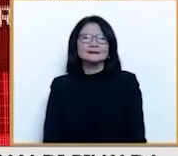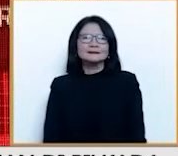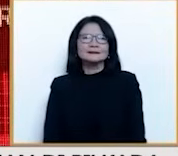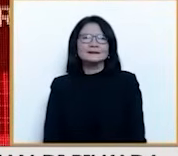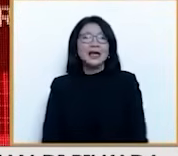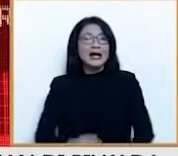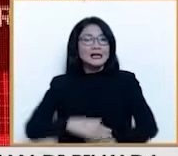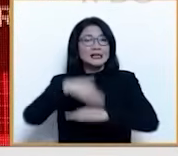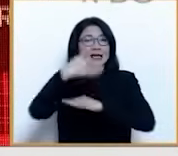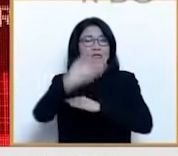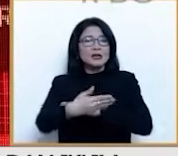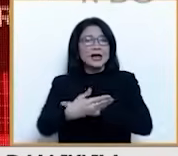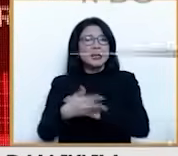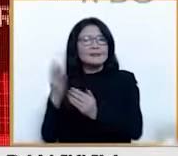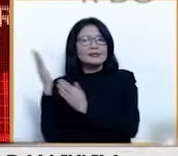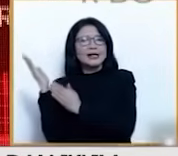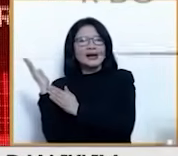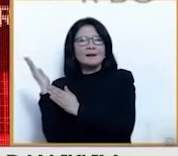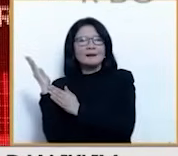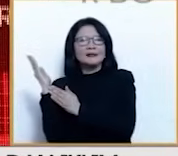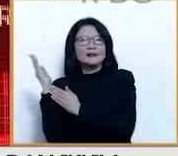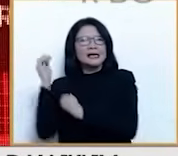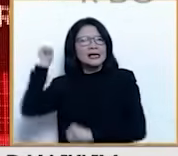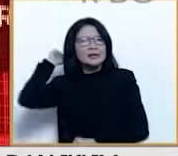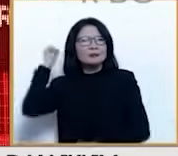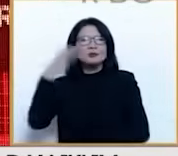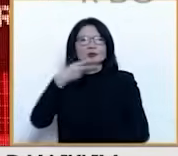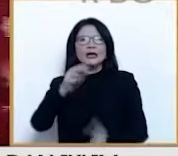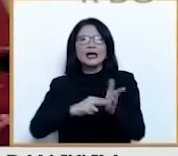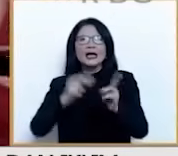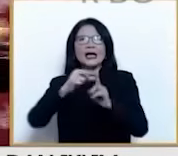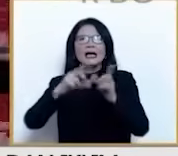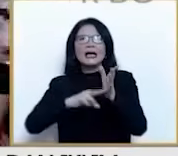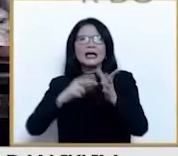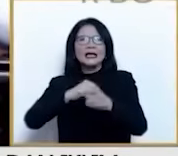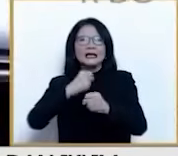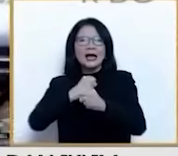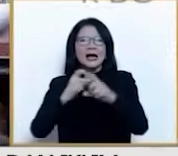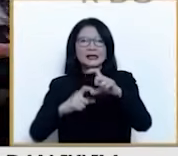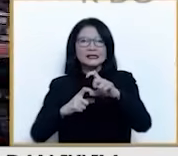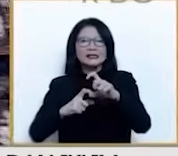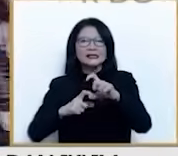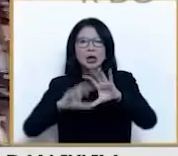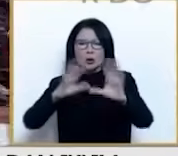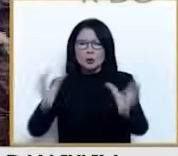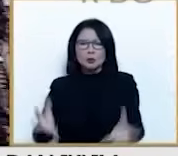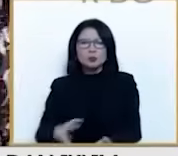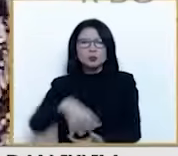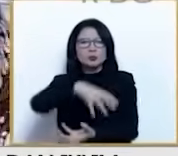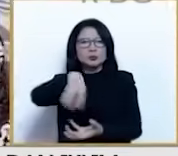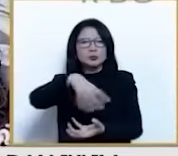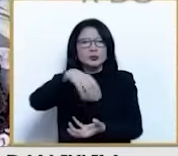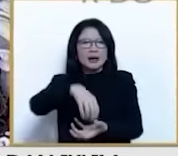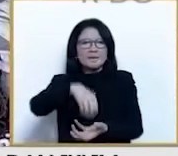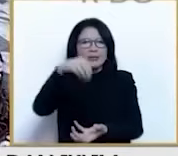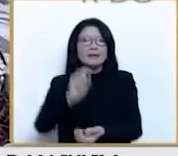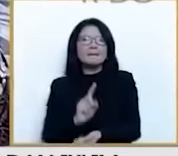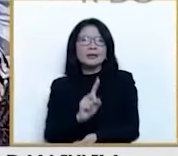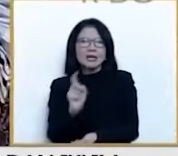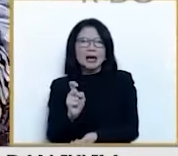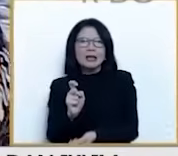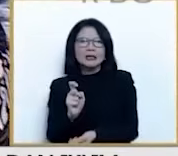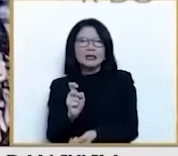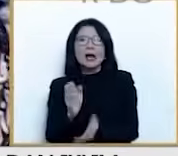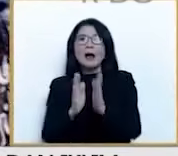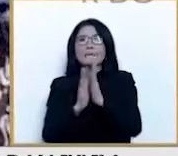Dan selanjutnya kami persilakan kepada Ibu Endang Sulastri untuk mengambil undian daftar pertanyaan dari fishbowl. Setelah itu